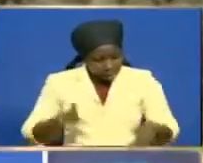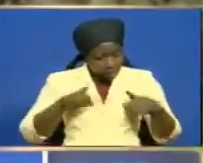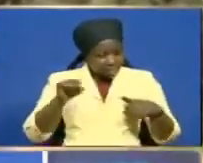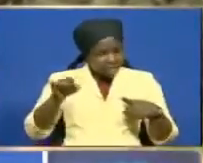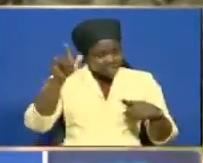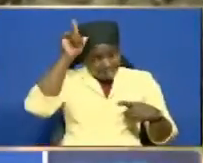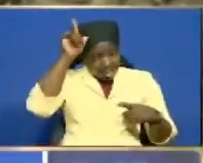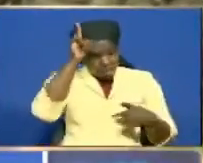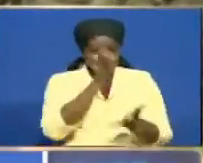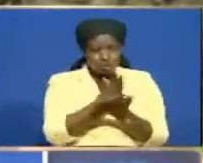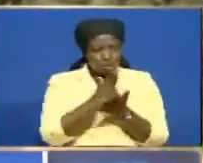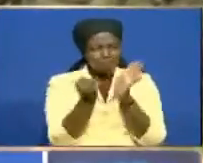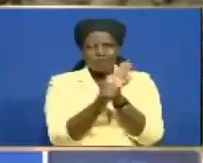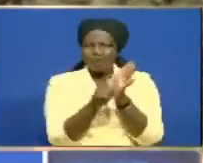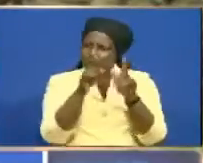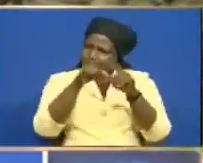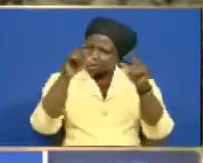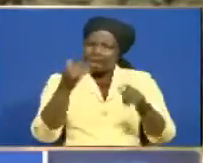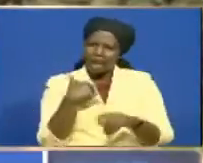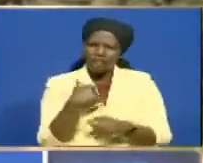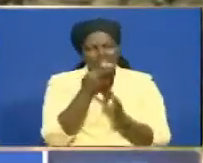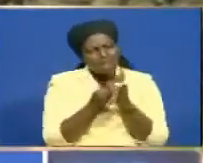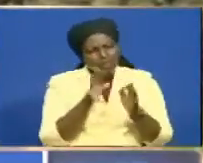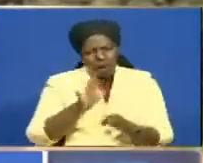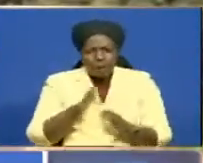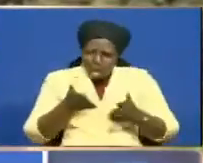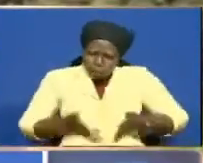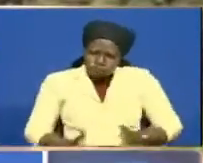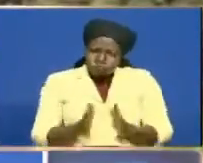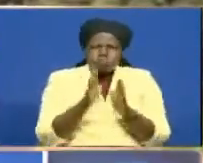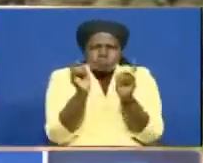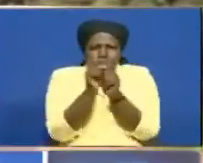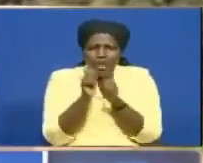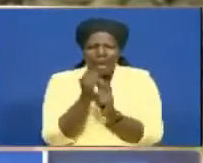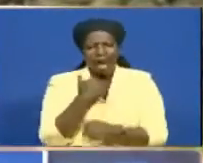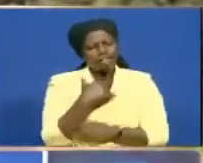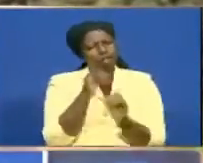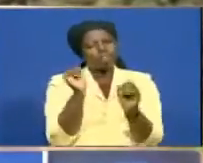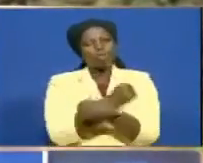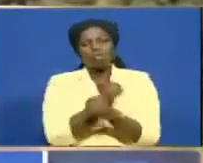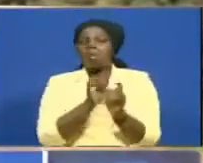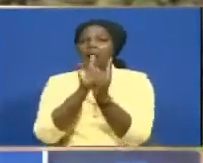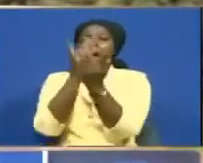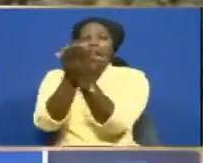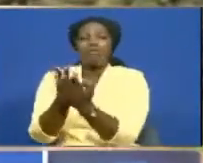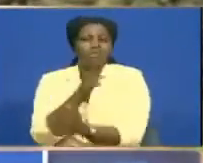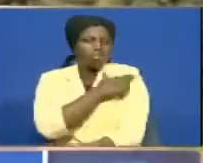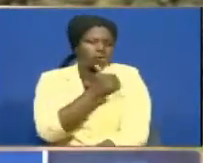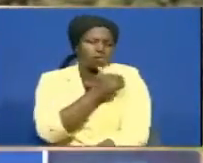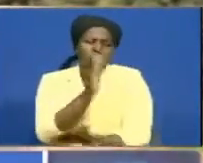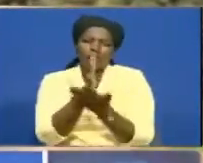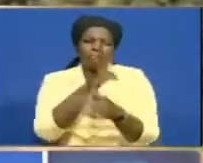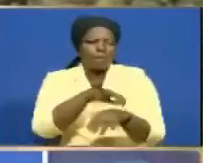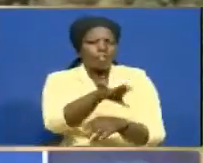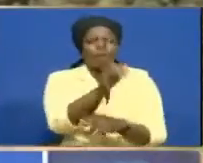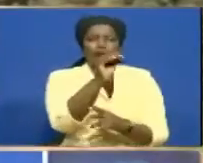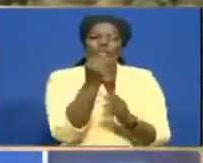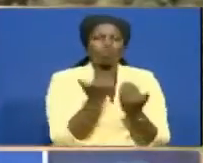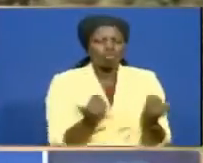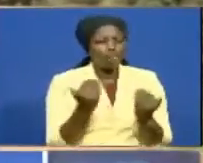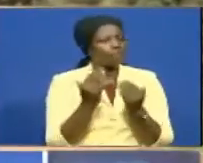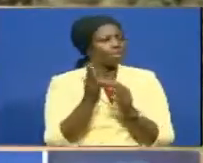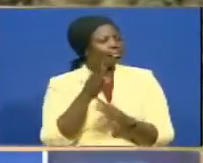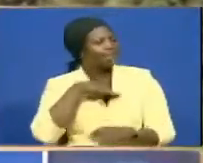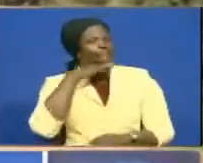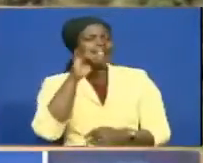huku. Na kama mama sasa ako na uchungu, unaona sasa hiyo hawezi akamake. Pengine unakuta watoto wamekufa, wa mama